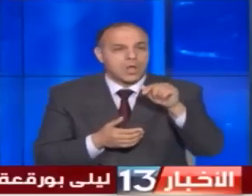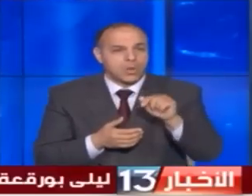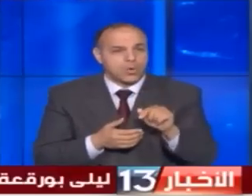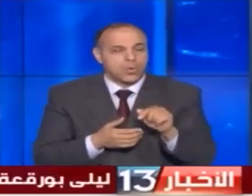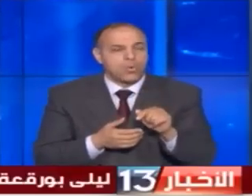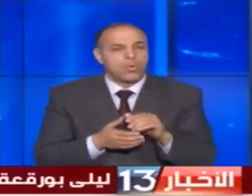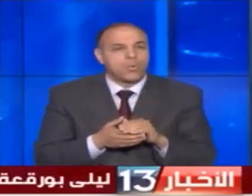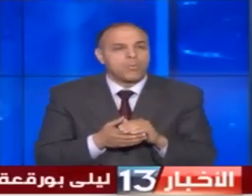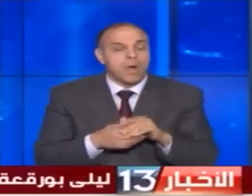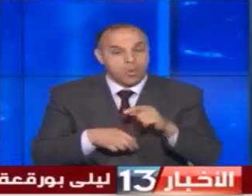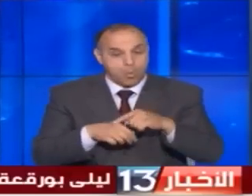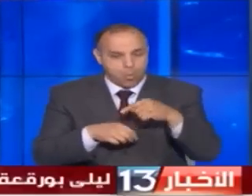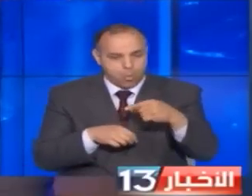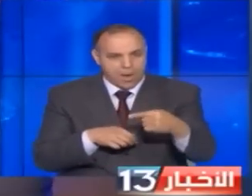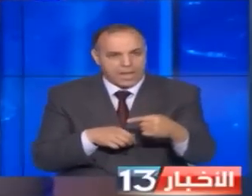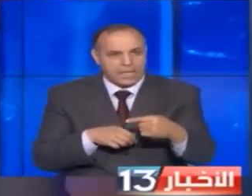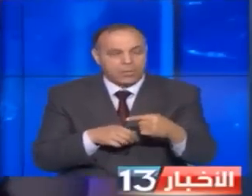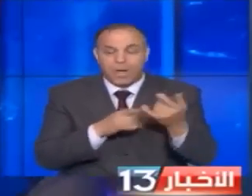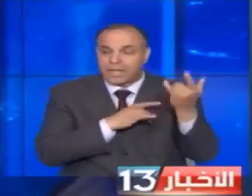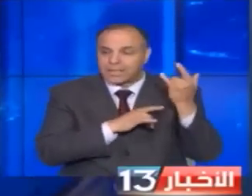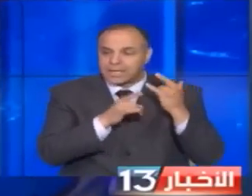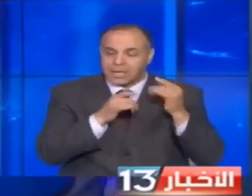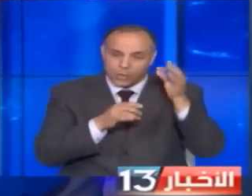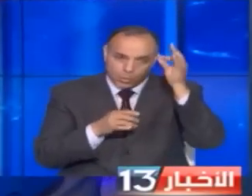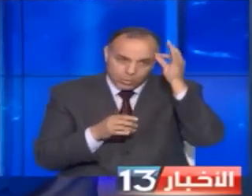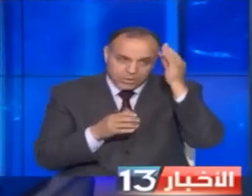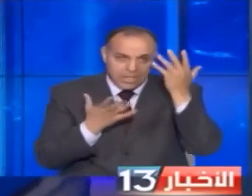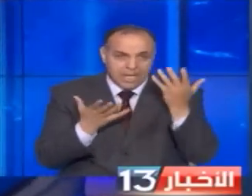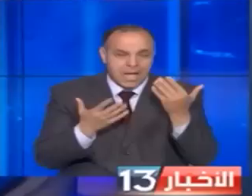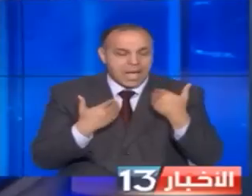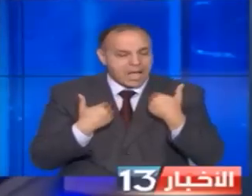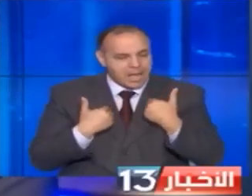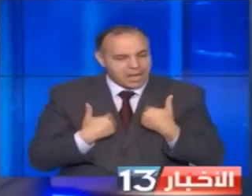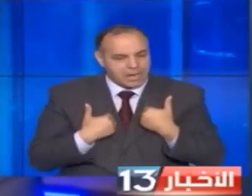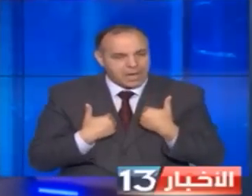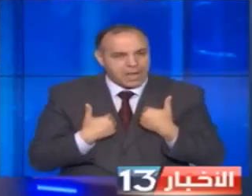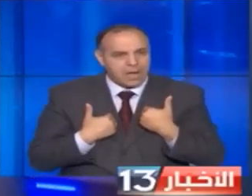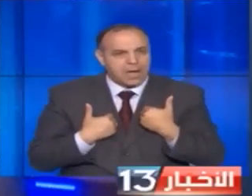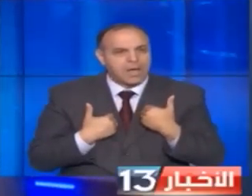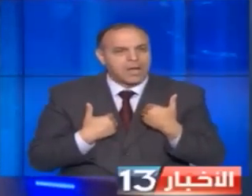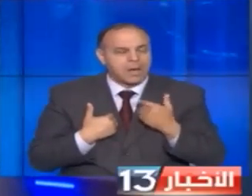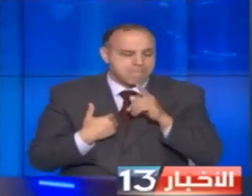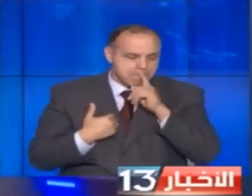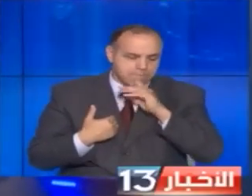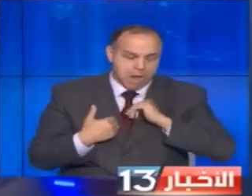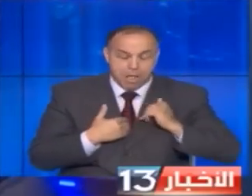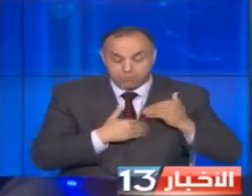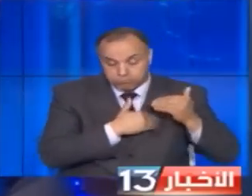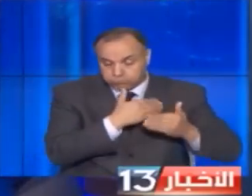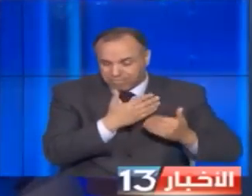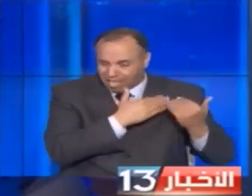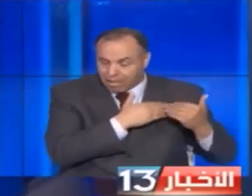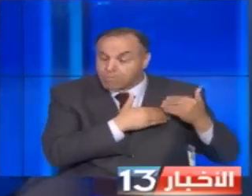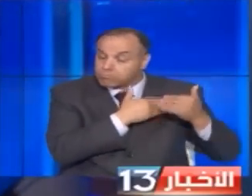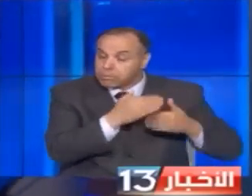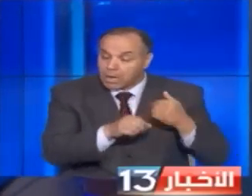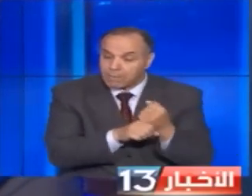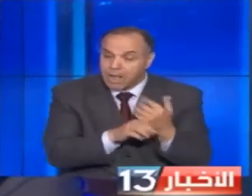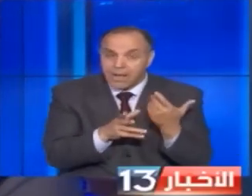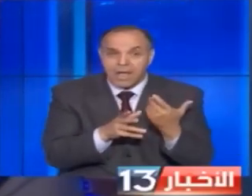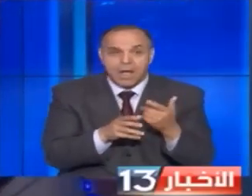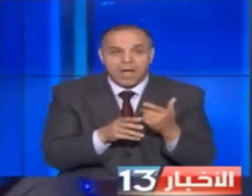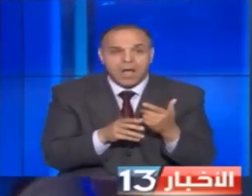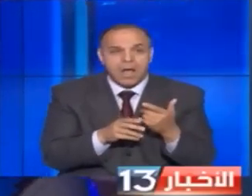المرحله من التاريخ التونسي علينا ان لا نصمت الان تراجع ان نتقدم الى الامن من اجل